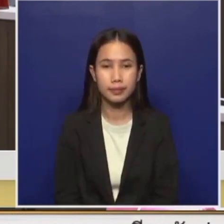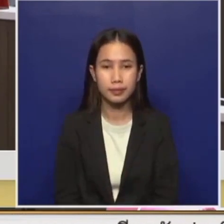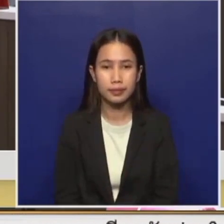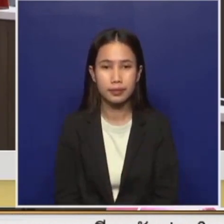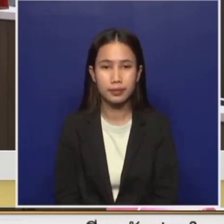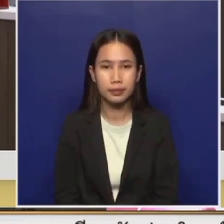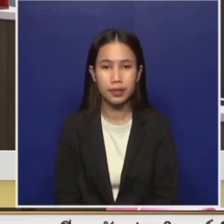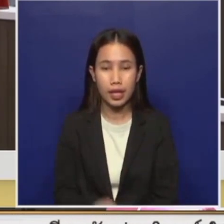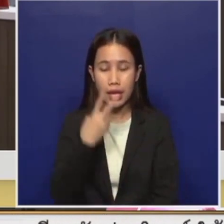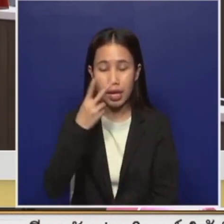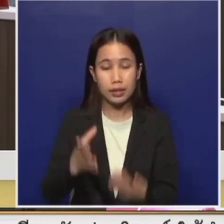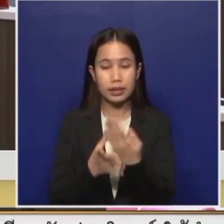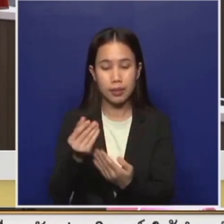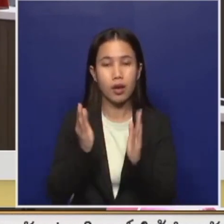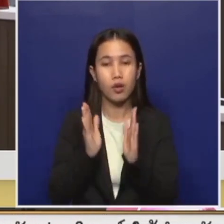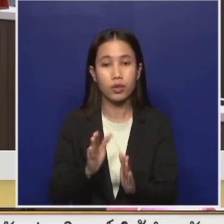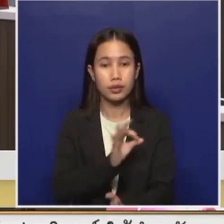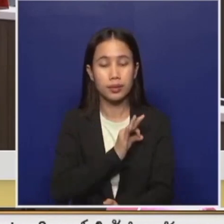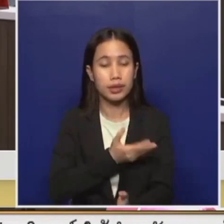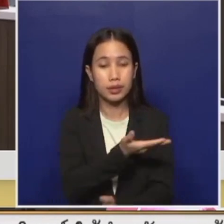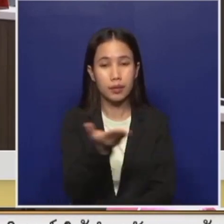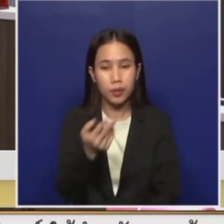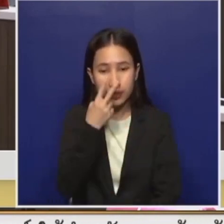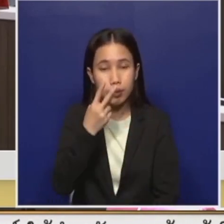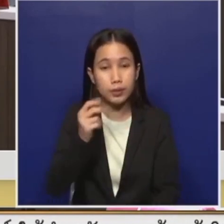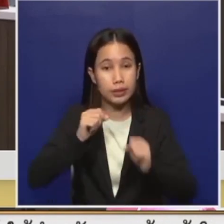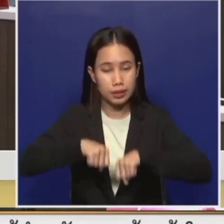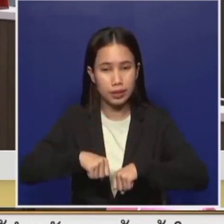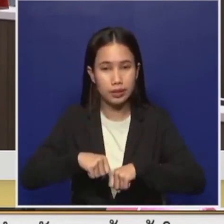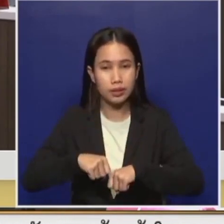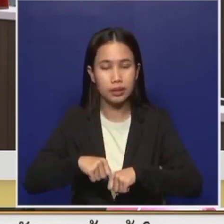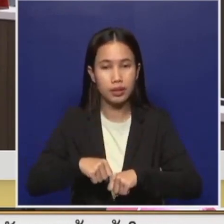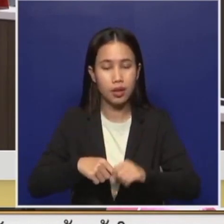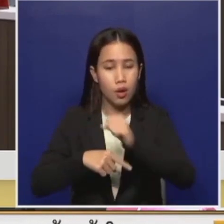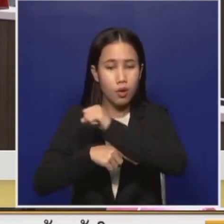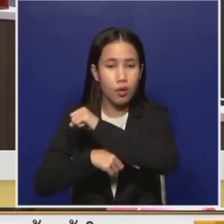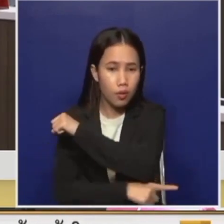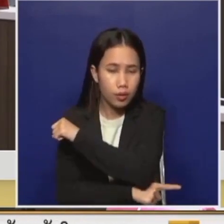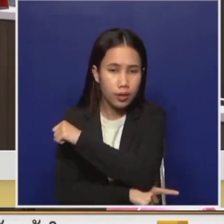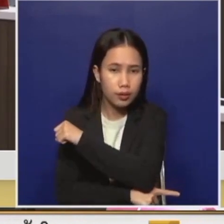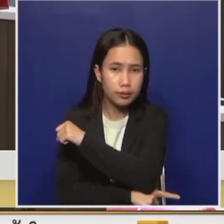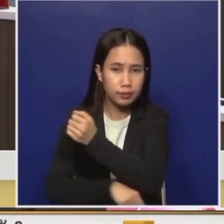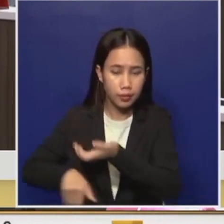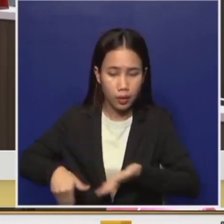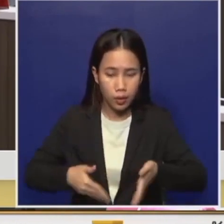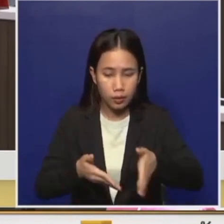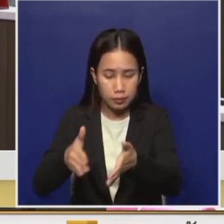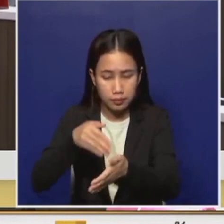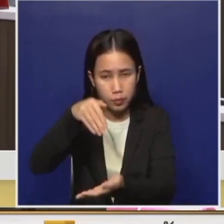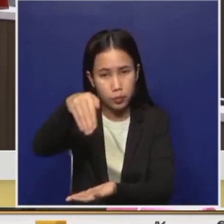เพื่ให้สạฐานแนได้ตดสนเรื่องทจิลิยทุจิิเอาเพะ